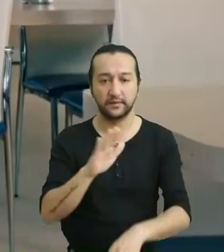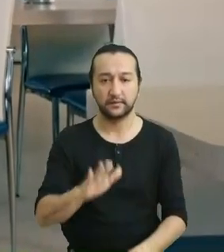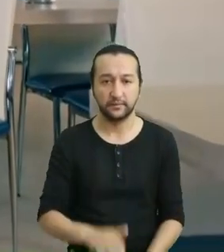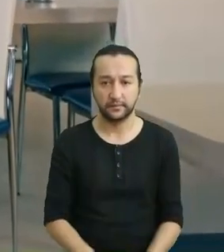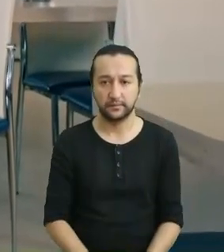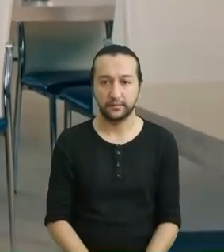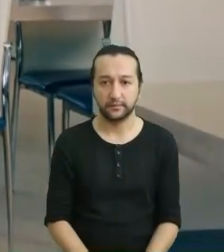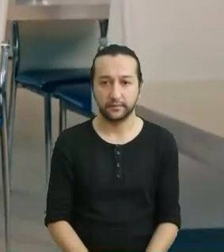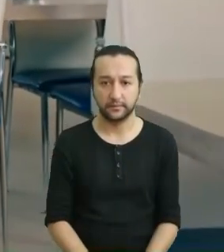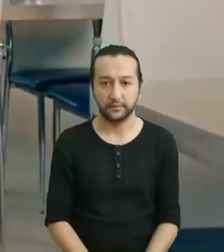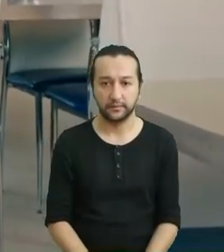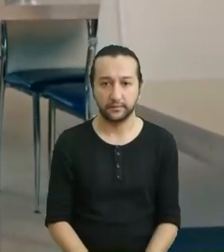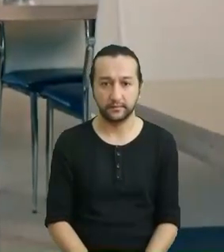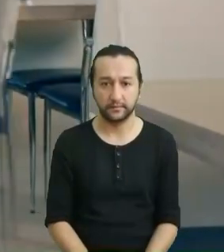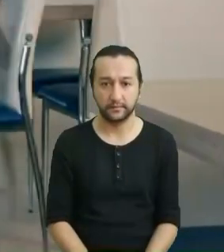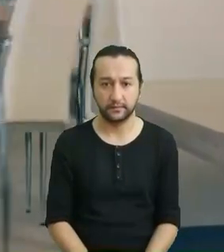Sandalyesinin ayaklığına koyuyor.